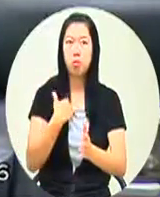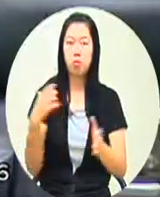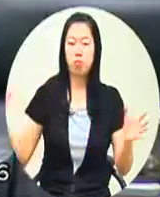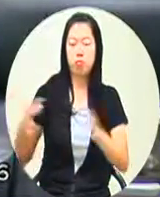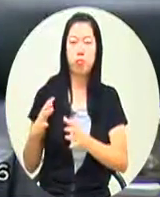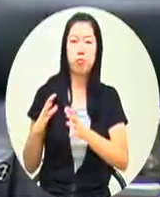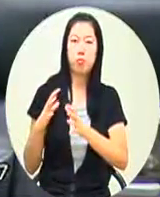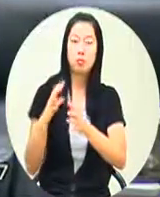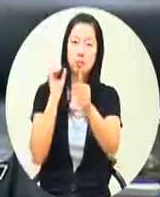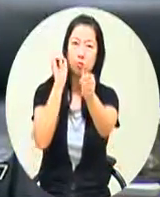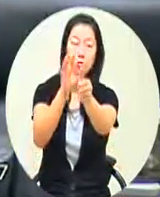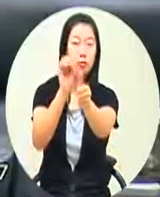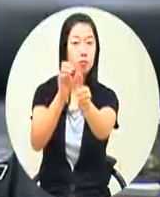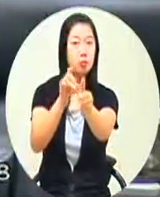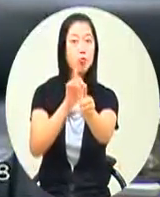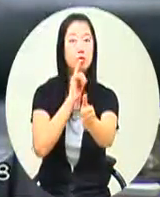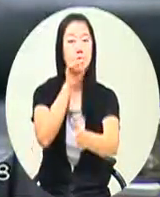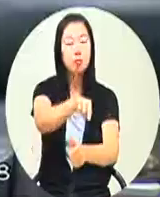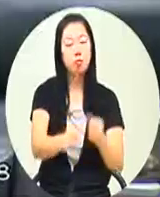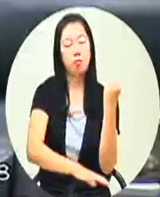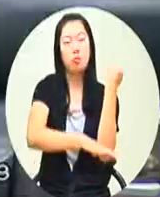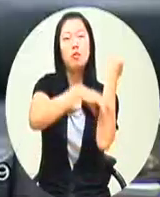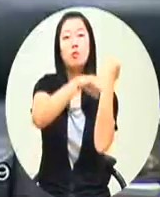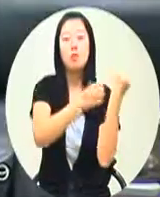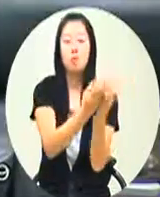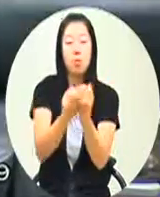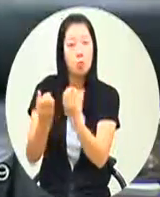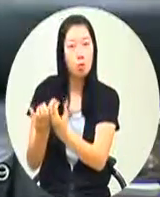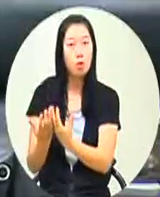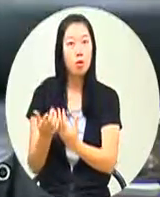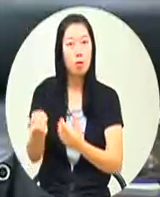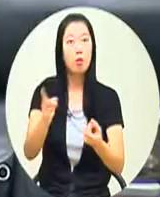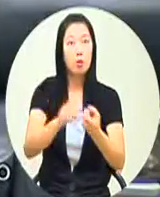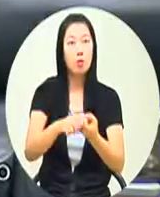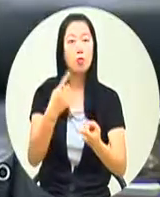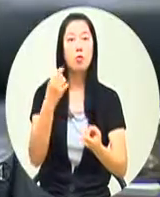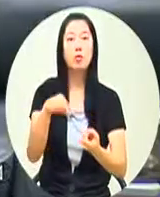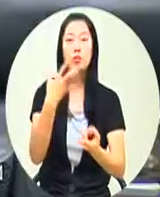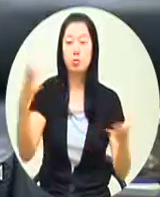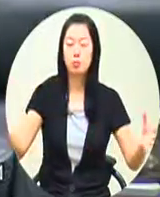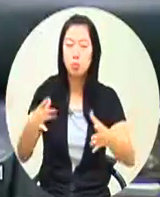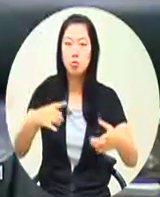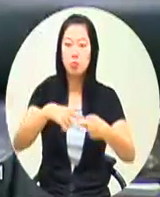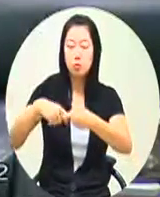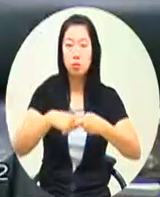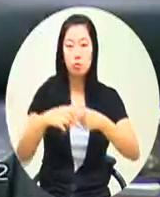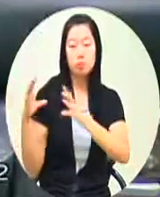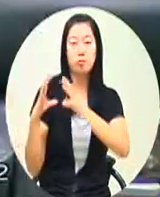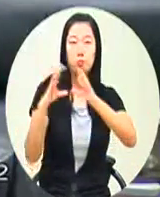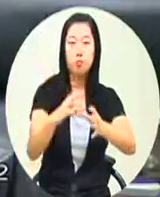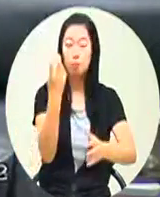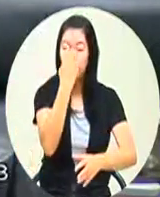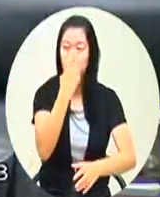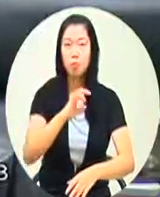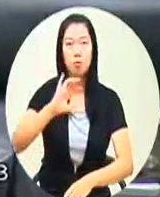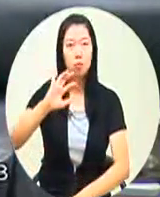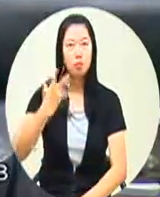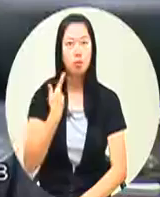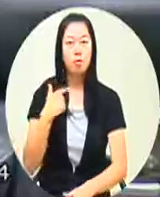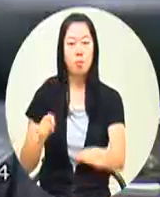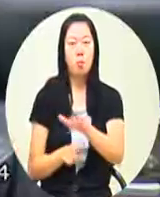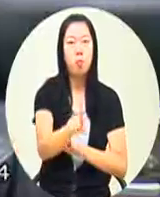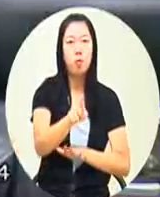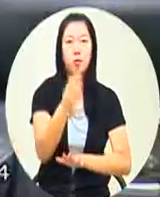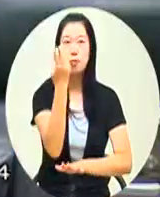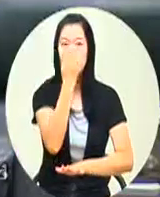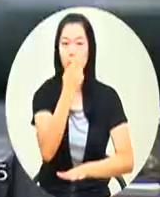跟你反映这些问题，没有错，那到时候就是联合会刊。可是你们竟然做了一个偷跑的动作，